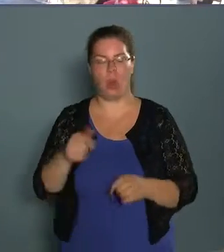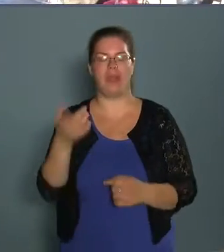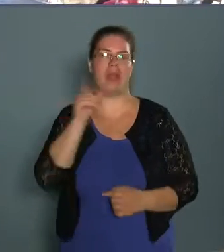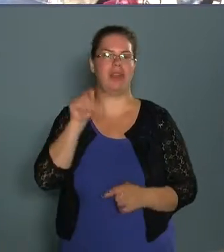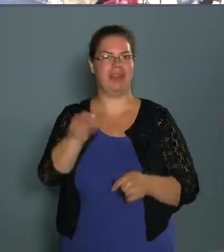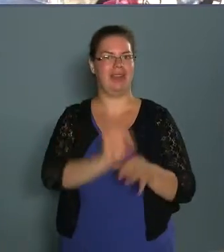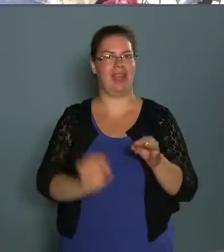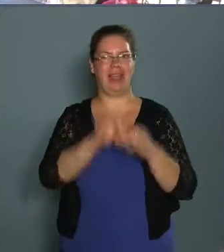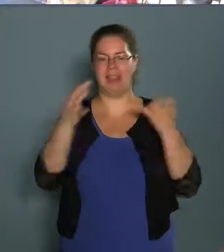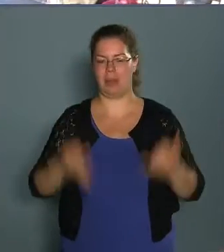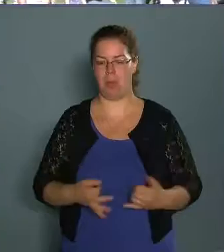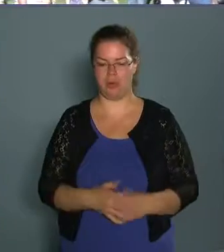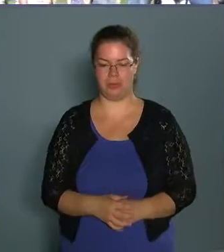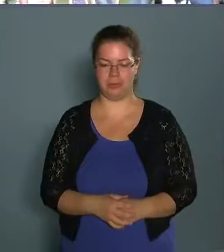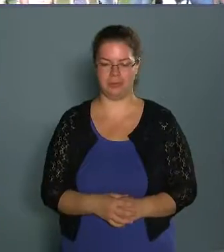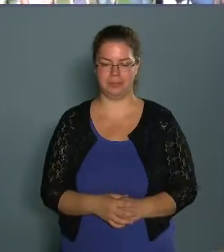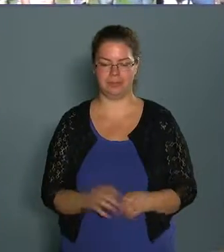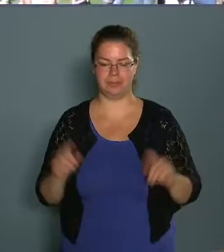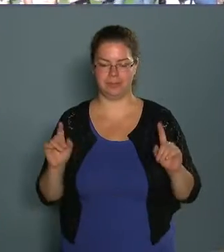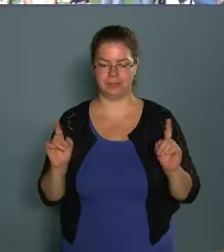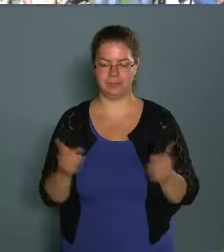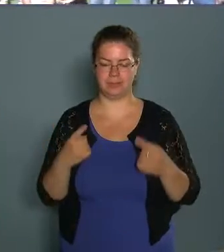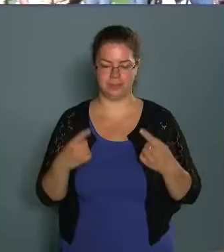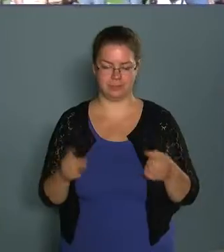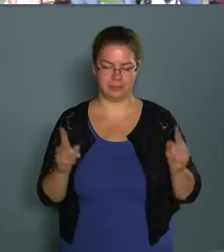atya ennek az egésznek most.